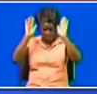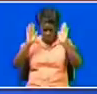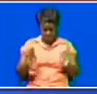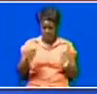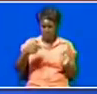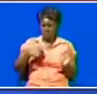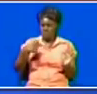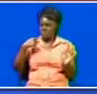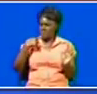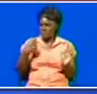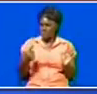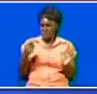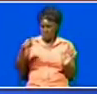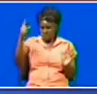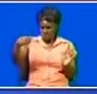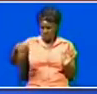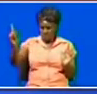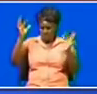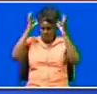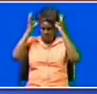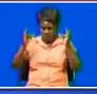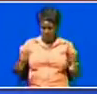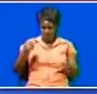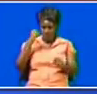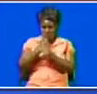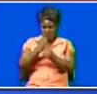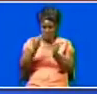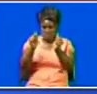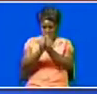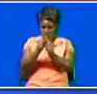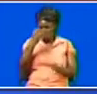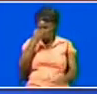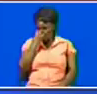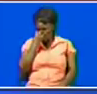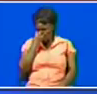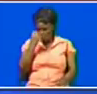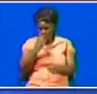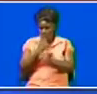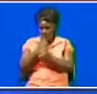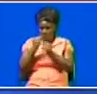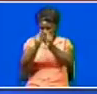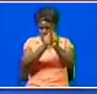niseme, you have made the right decision to work with Deputy President kusema tushikane pamoja.